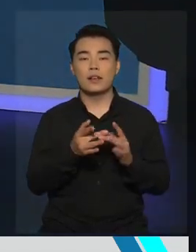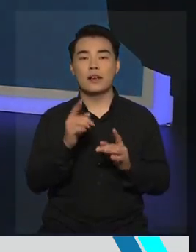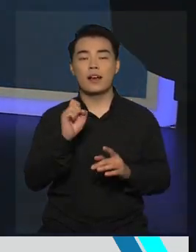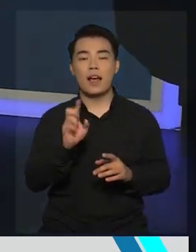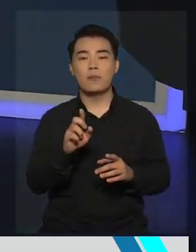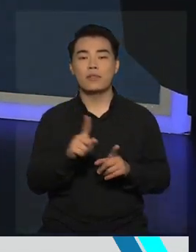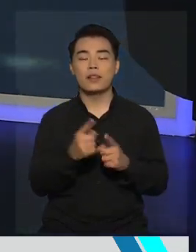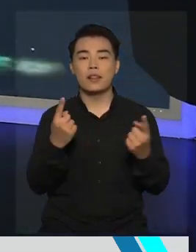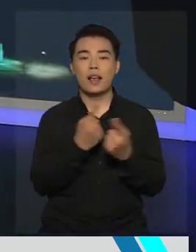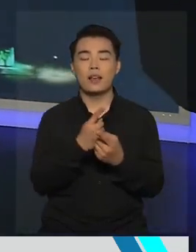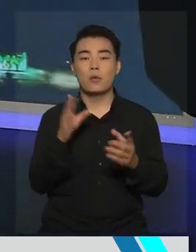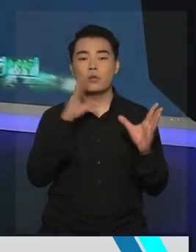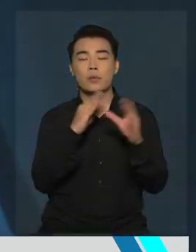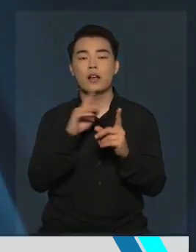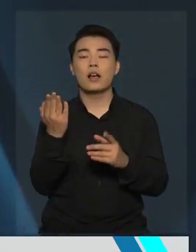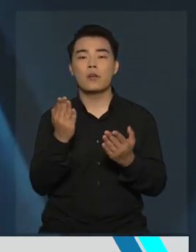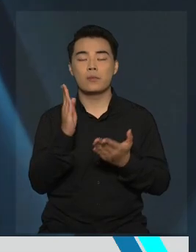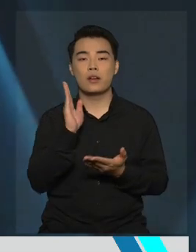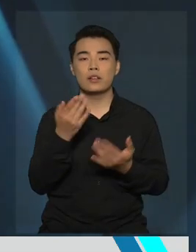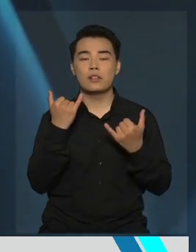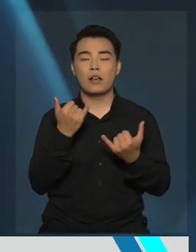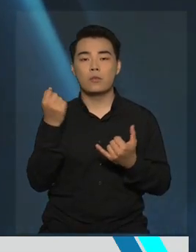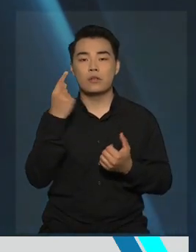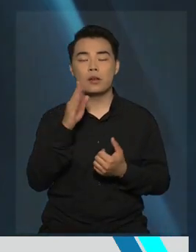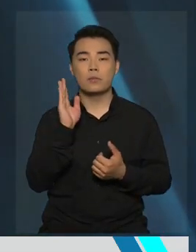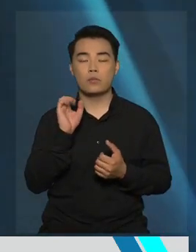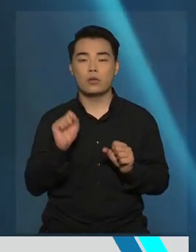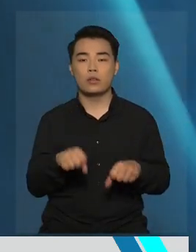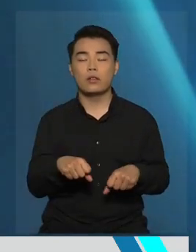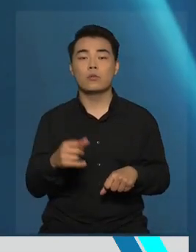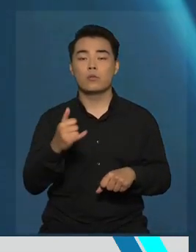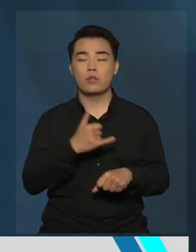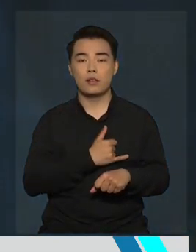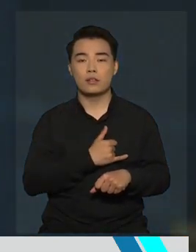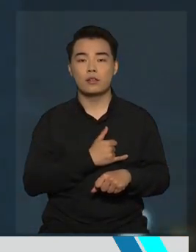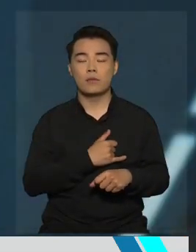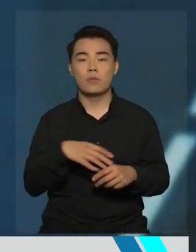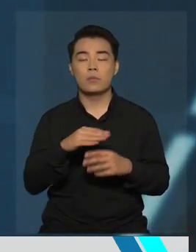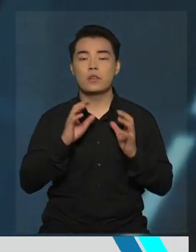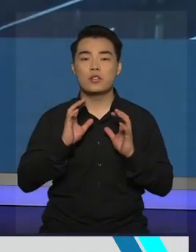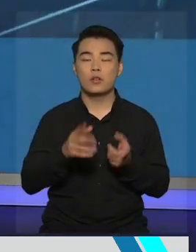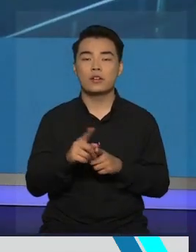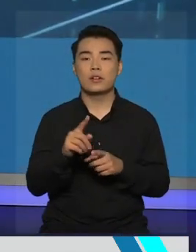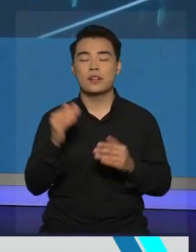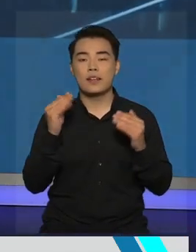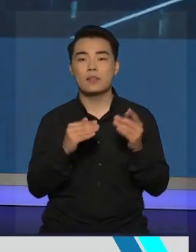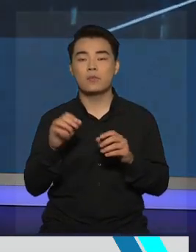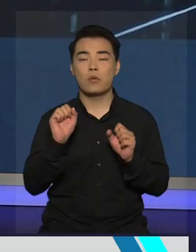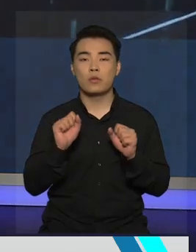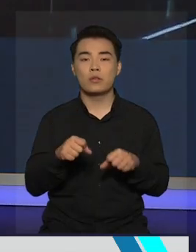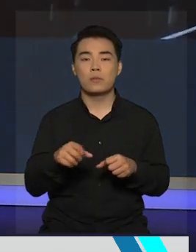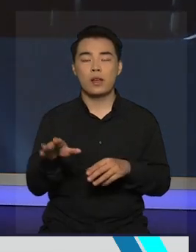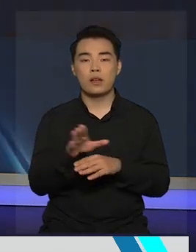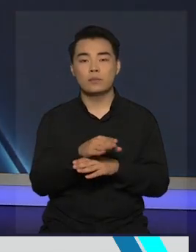Какие успехи можно выделить уже сейчас в этом направлении? Ну, у нас по международным рейтингам, не буду всех перечислять, мы